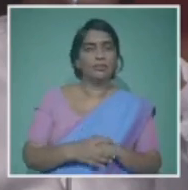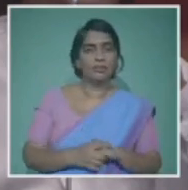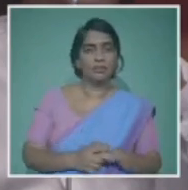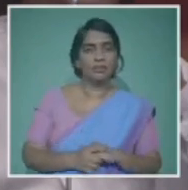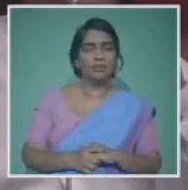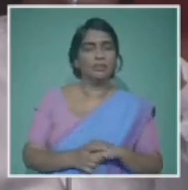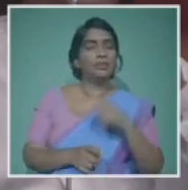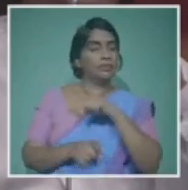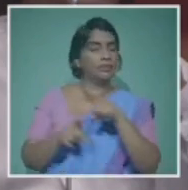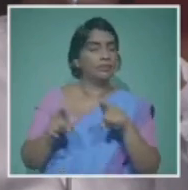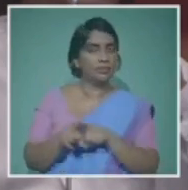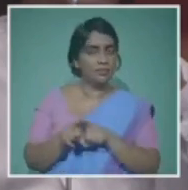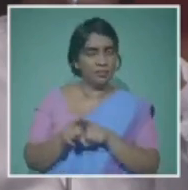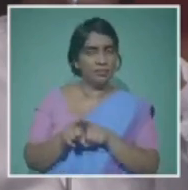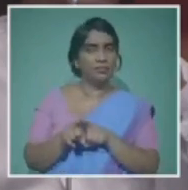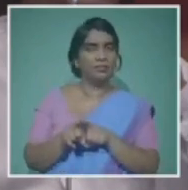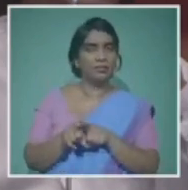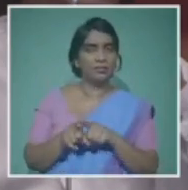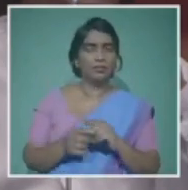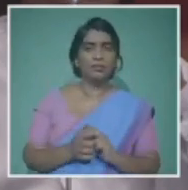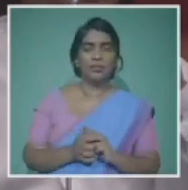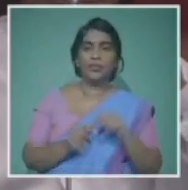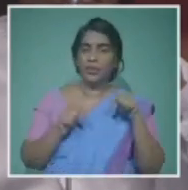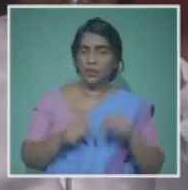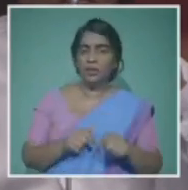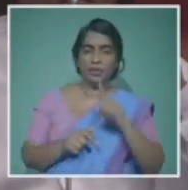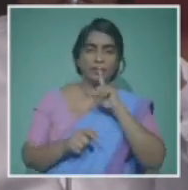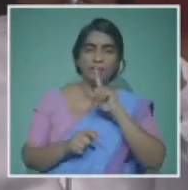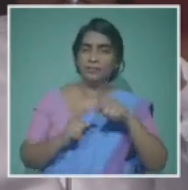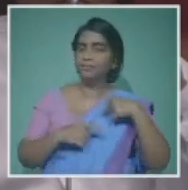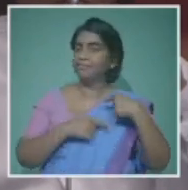Itu kau tanya, dan bangkia kerana apa?